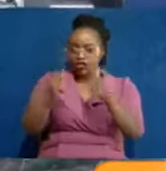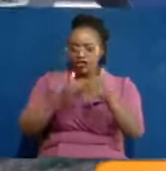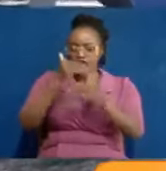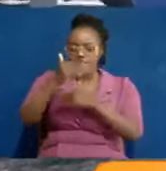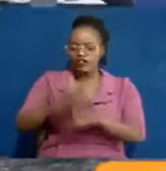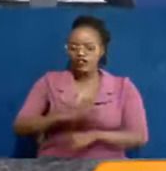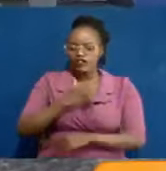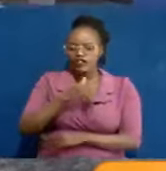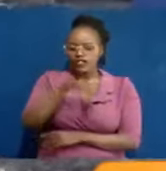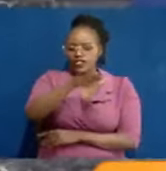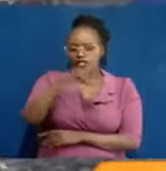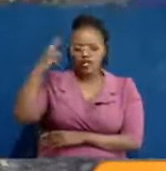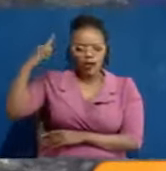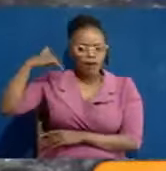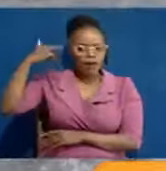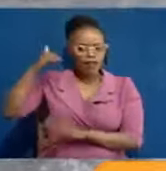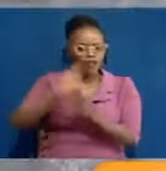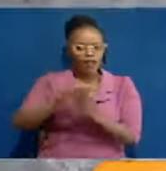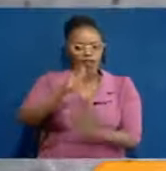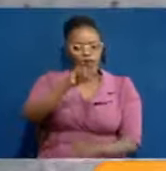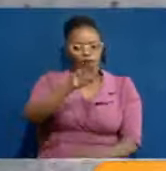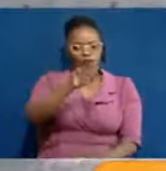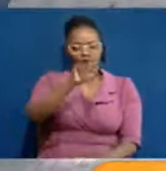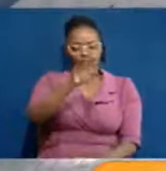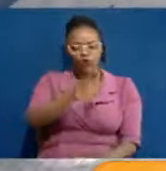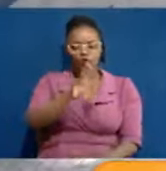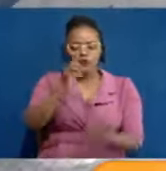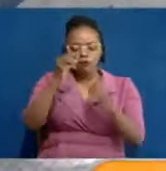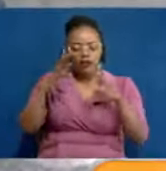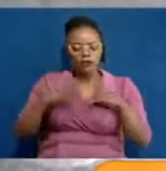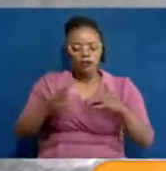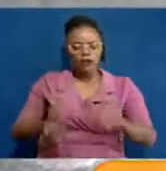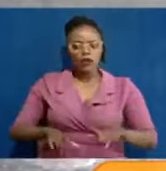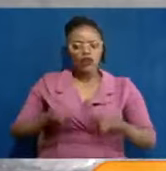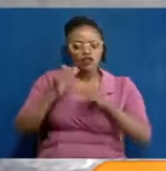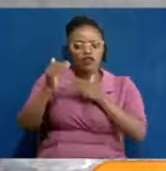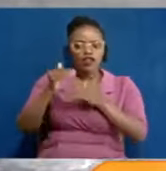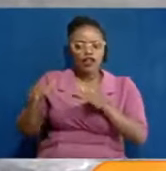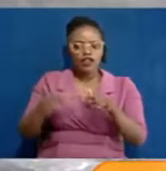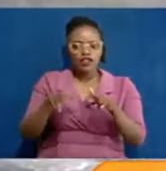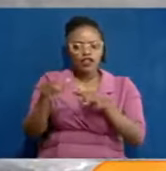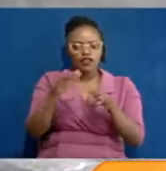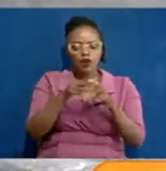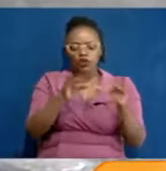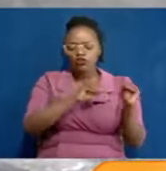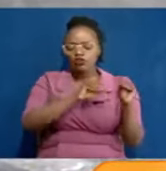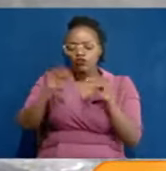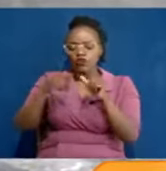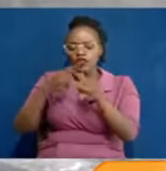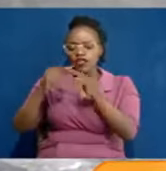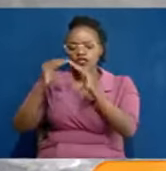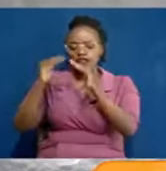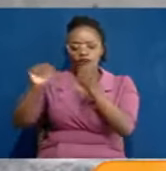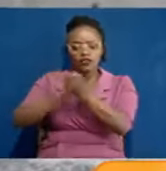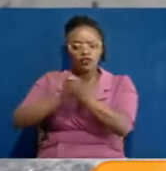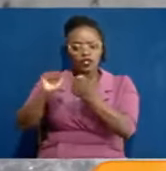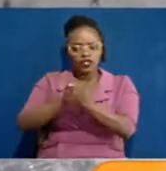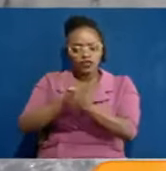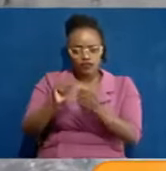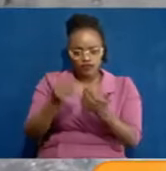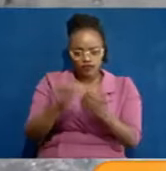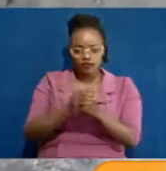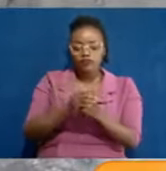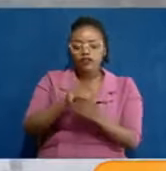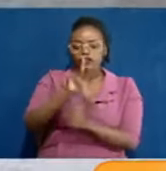kuzuru maeneo ya Madhare na Mukuru ambapo maelfu ya watu waliokuwa kiishi karibu na mto walifurushwa na makazi yao kubomolewa, Kindiki